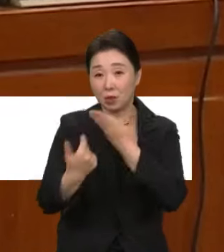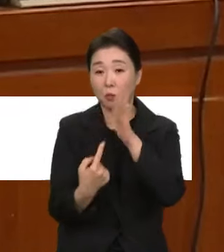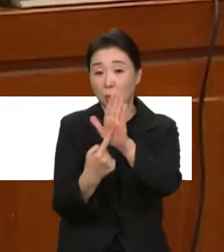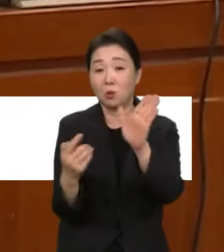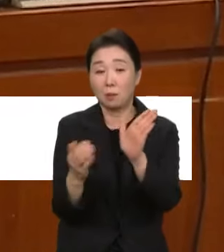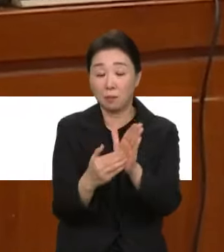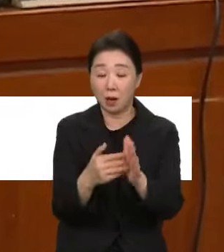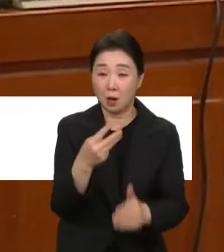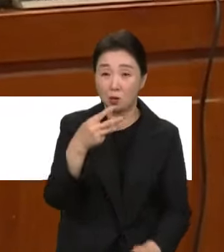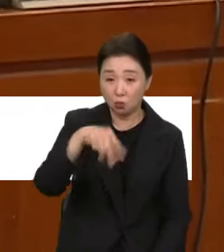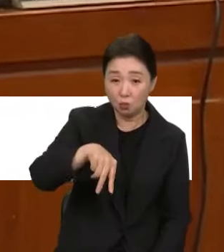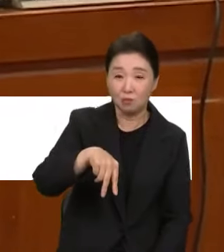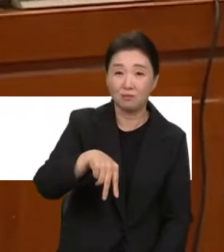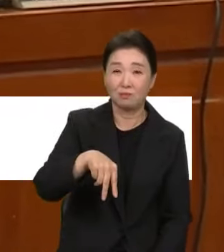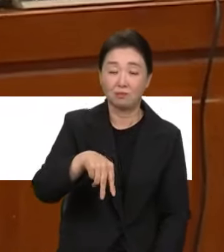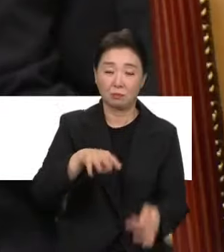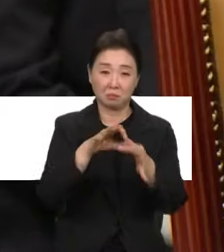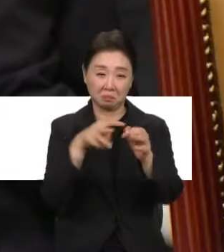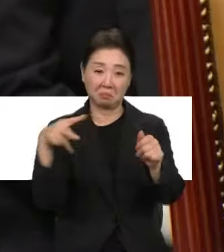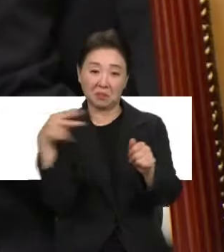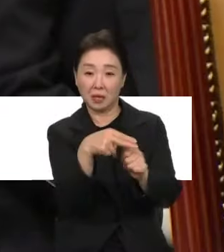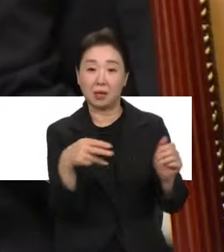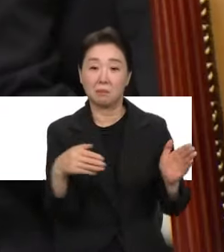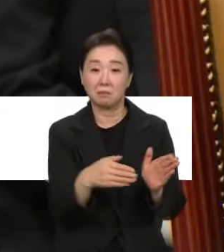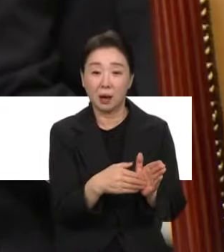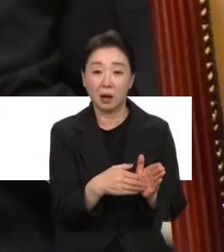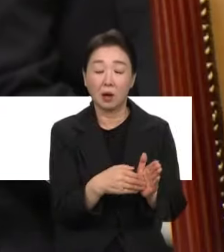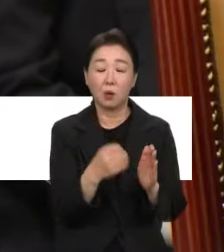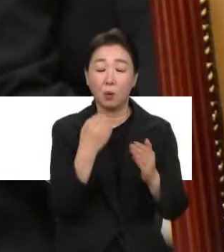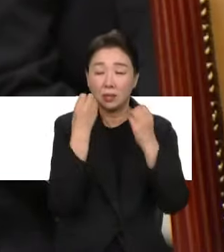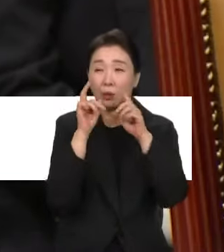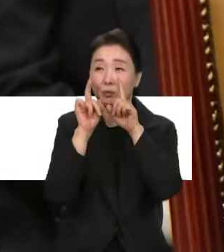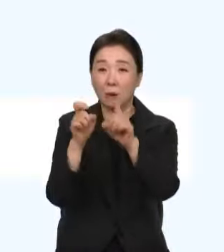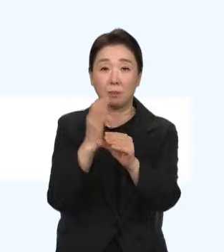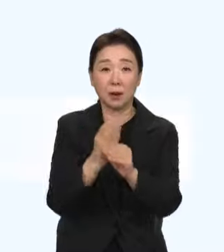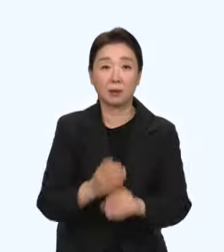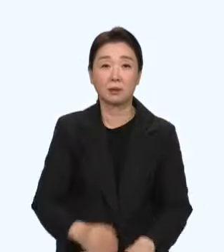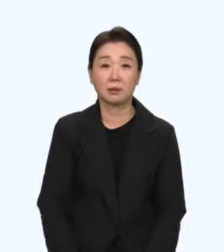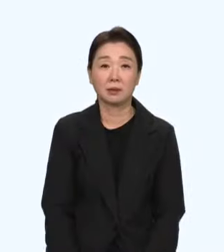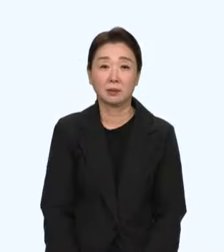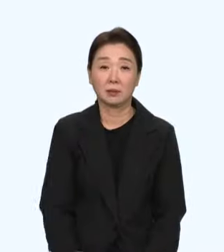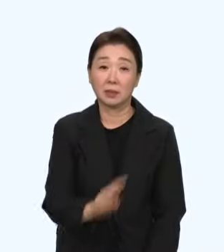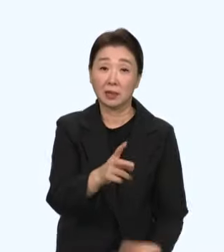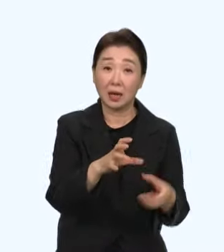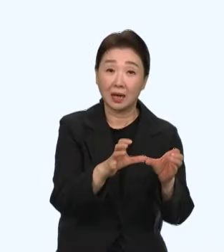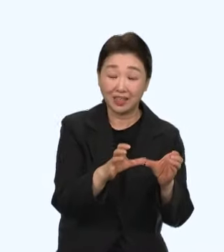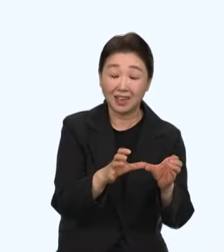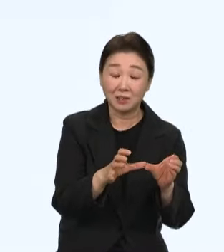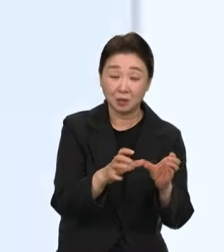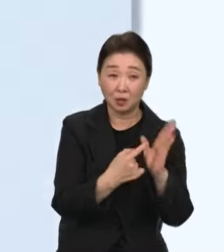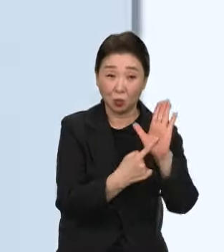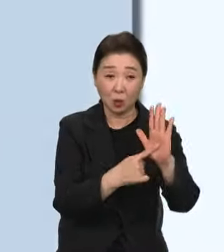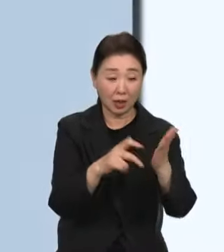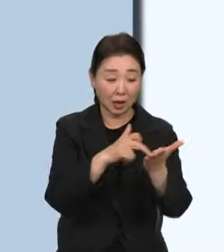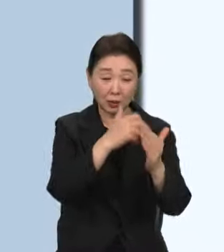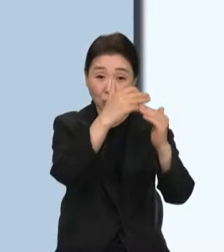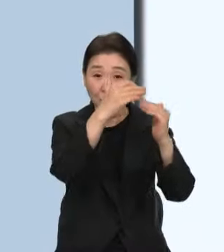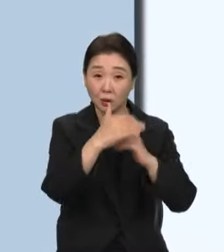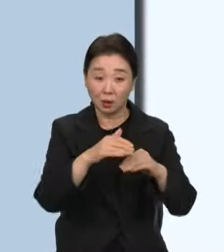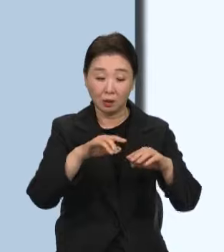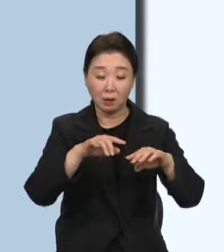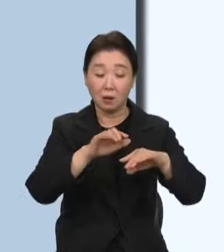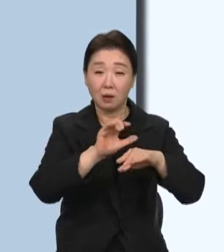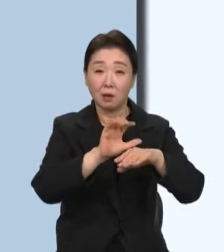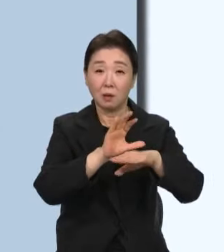류 위원장이 접속 차단을 시도했다며 새로운 의혹도 제기했습니다. 야당이 공개한 카톡에는 방심위 직원이